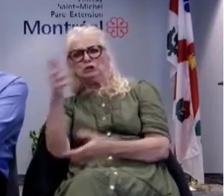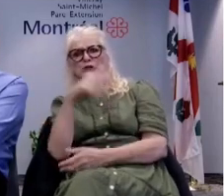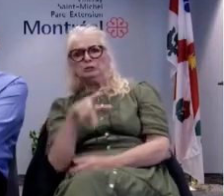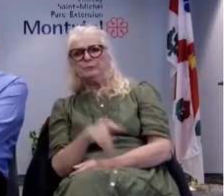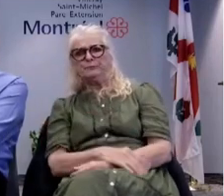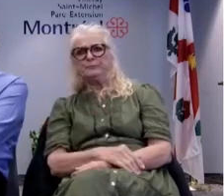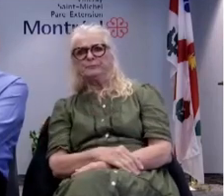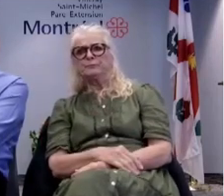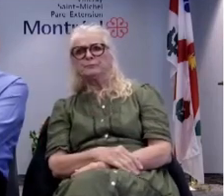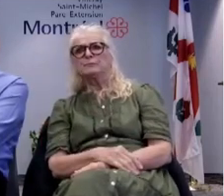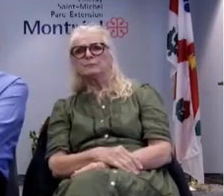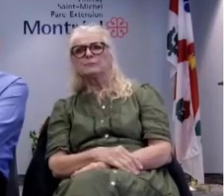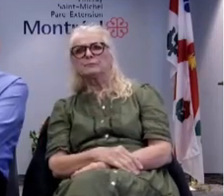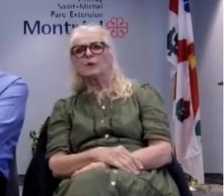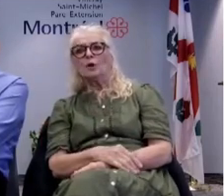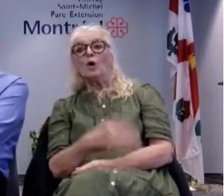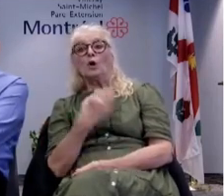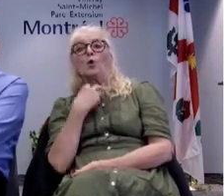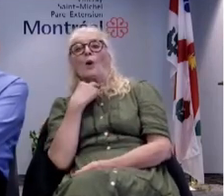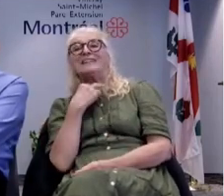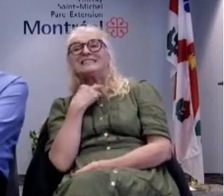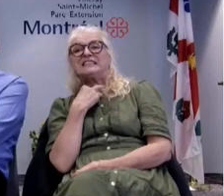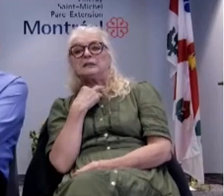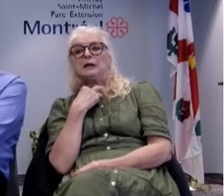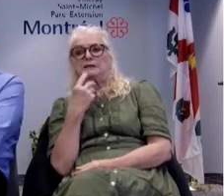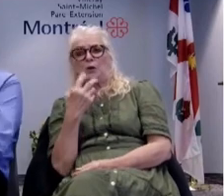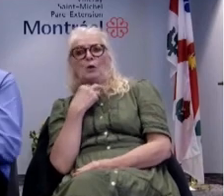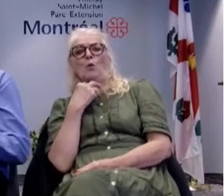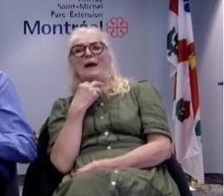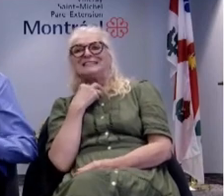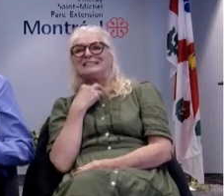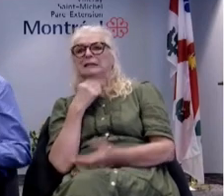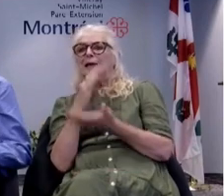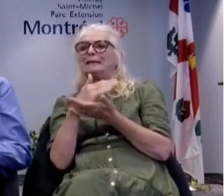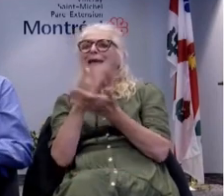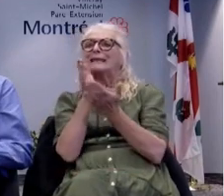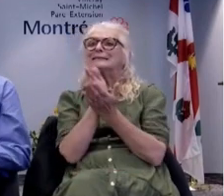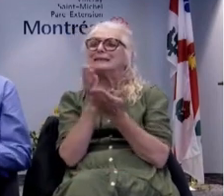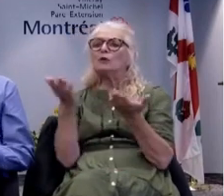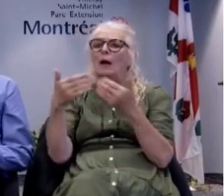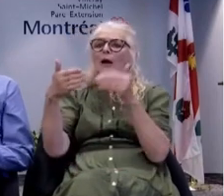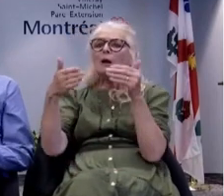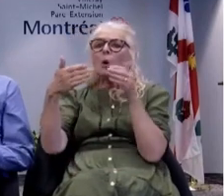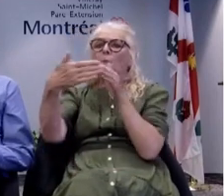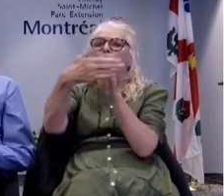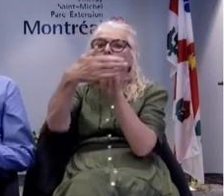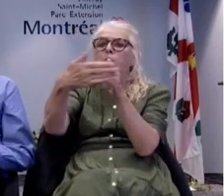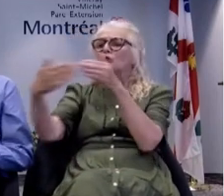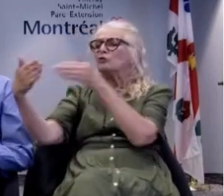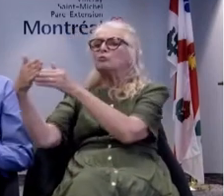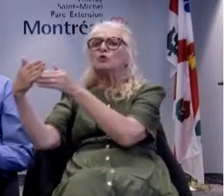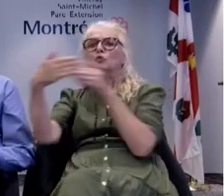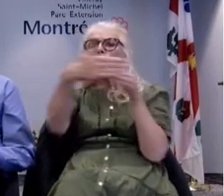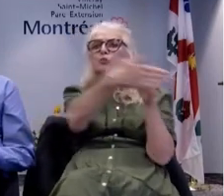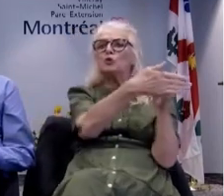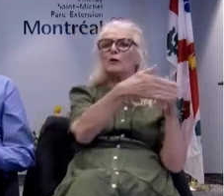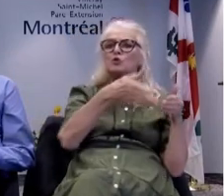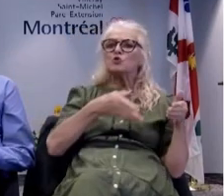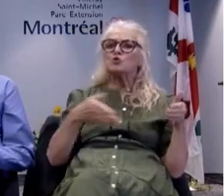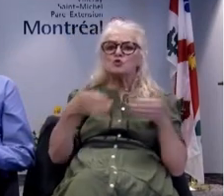On ne peut pas aller plus loin. On est coincé là-dedans. On est coincé. Et quand vous dites qu'il y a des alternatives, ben je vois pas où c'est là.